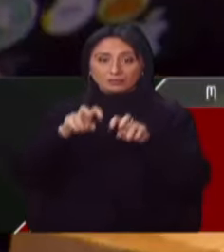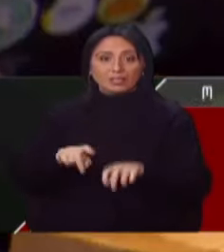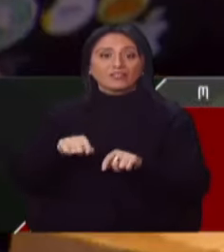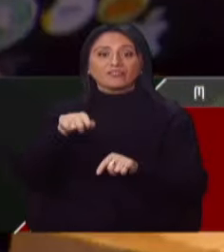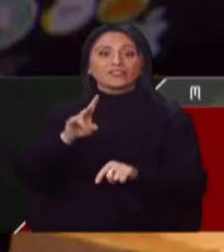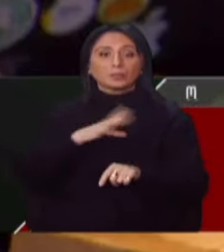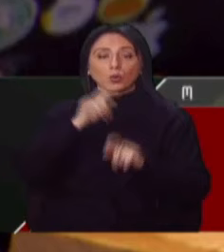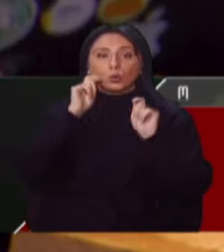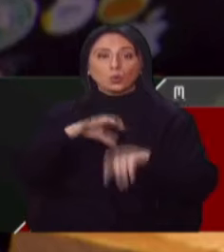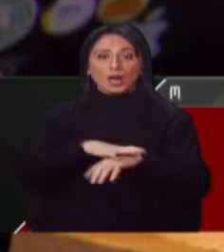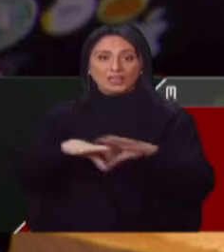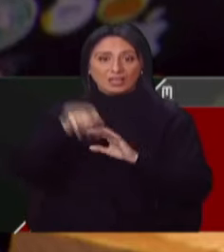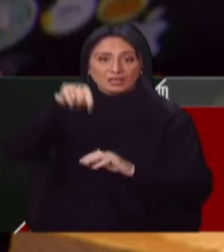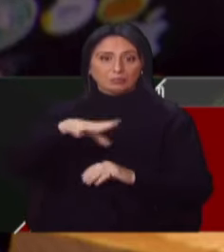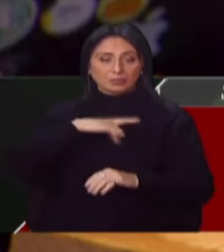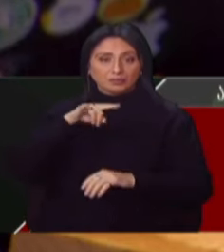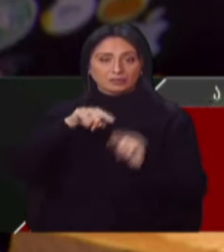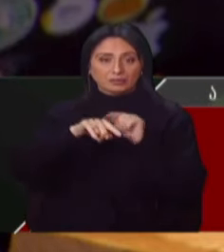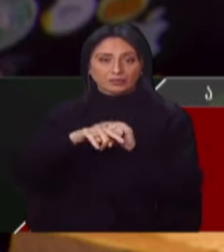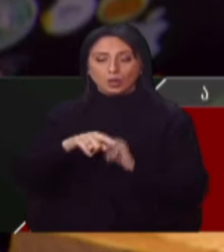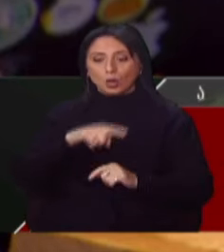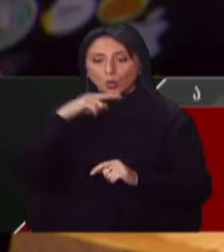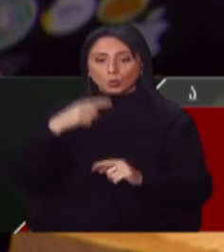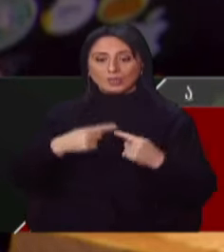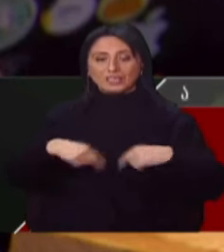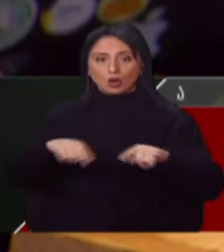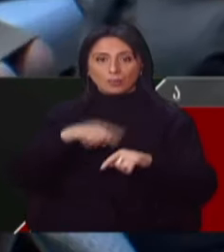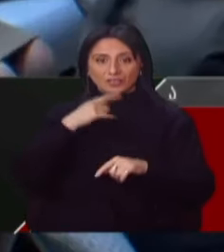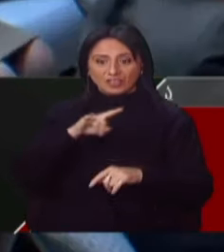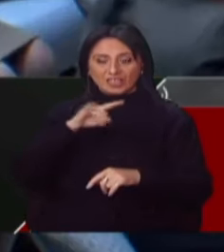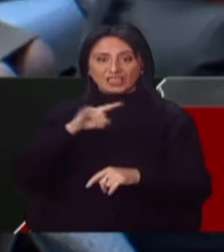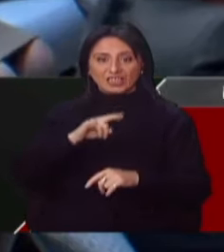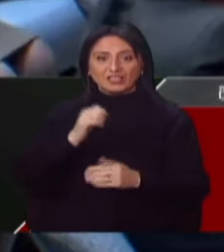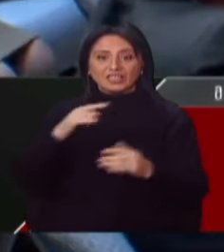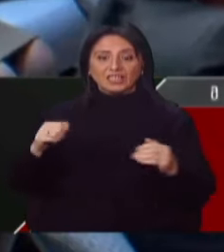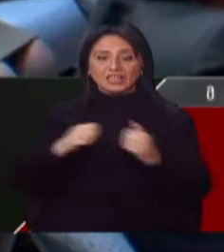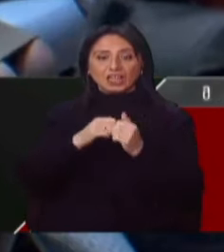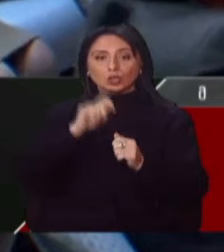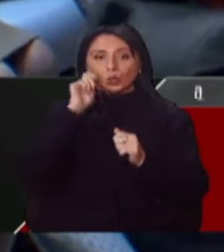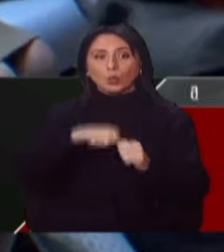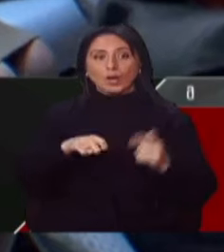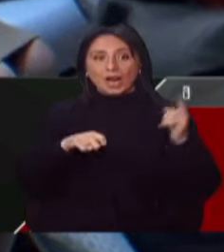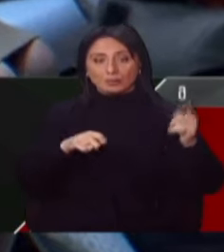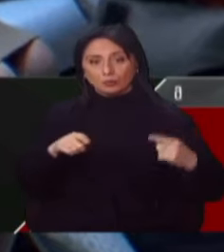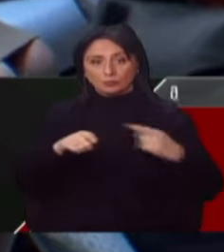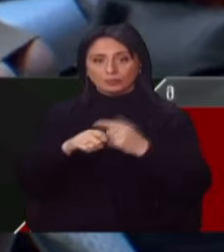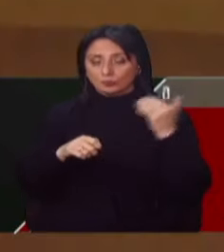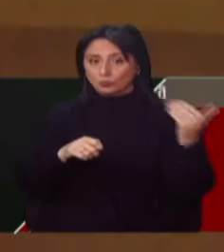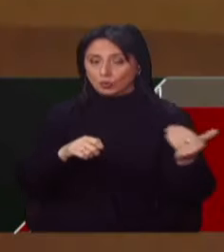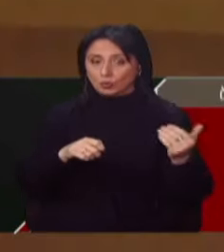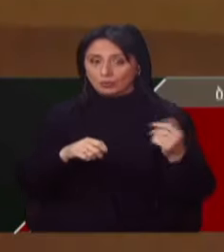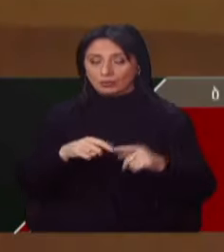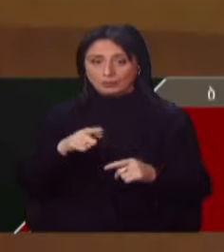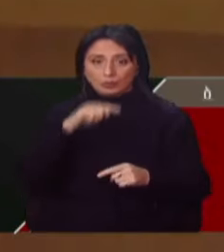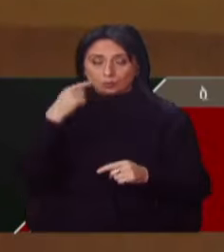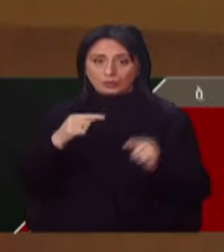სახელდებიან უკრაინელი ტყვეებიც. რუსეთის საგამოძიებო კომიტეტმა განაცხადა, რომ თვითმფრინავს დაეჯახა უკრაინული წარმოების მიწა-ჰაერი კლასის რაკეტა.